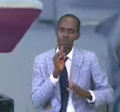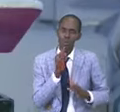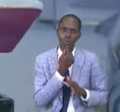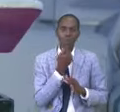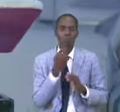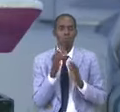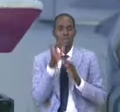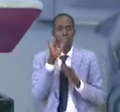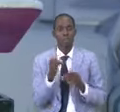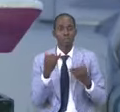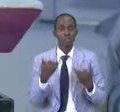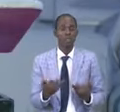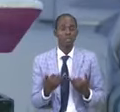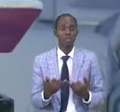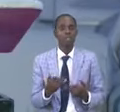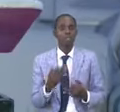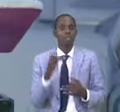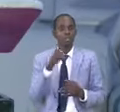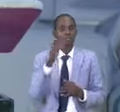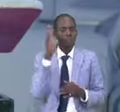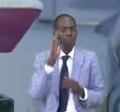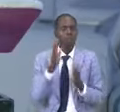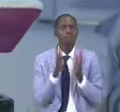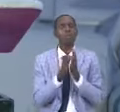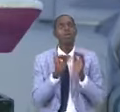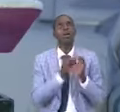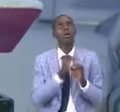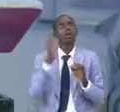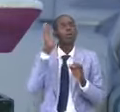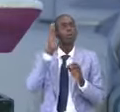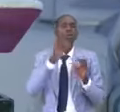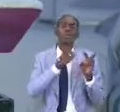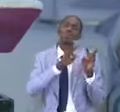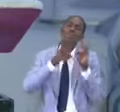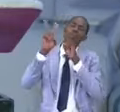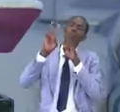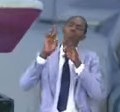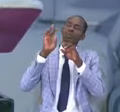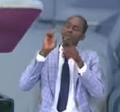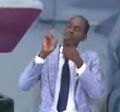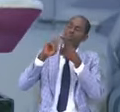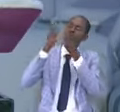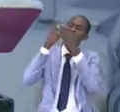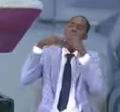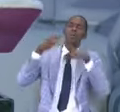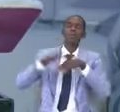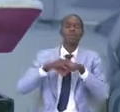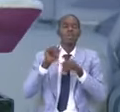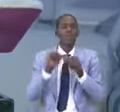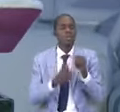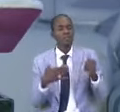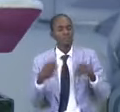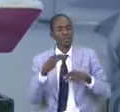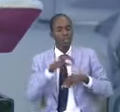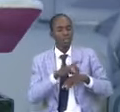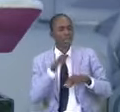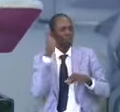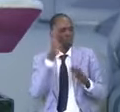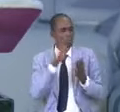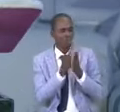j'aurai le regard porté sur le ciel les choses de la terre perdront de vue perdront de valeur mes yeux